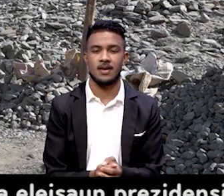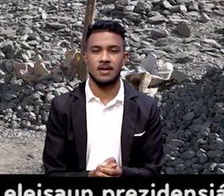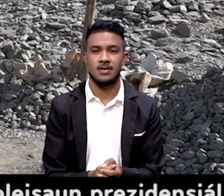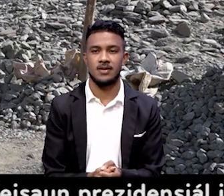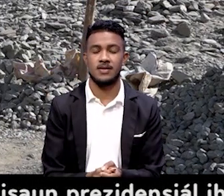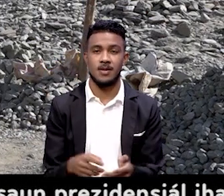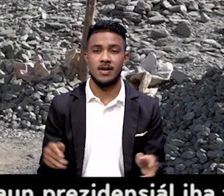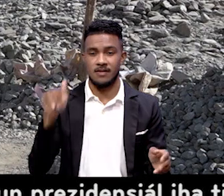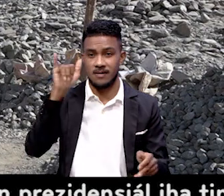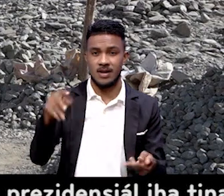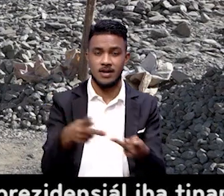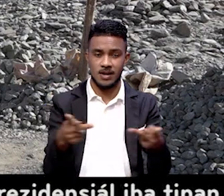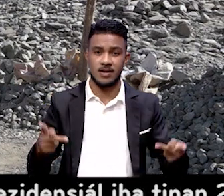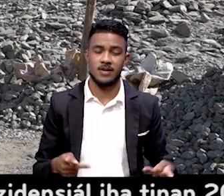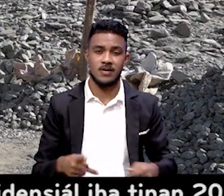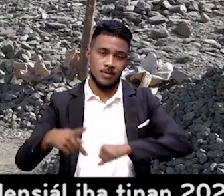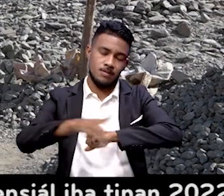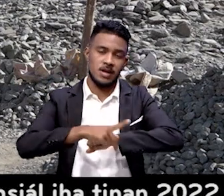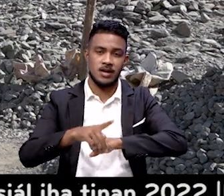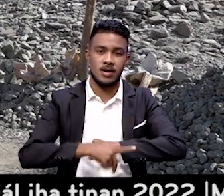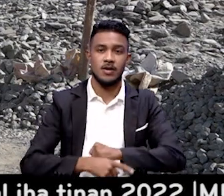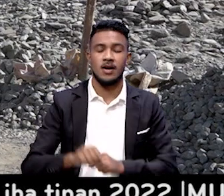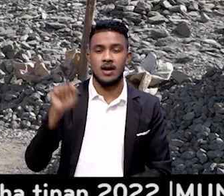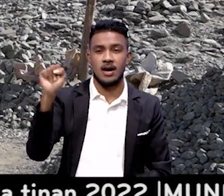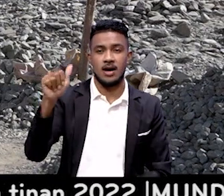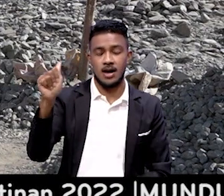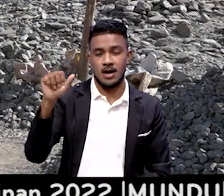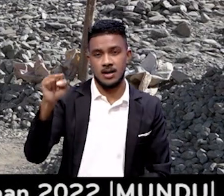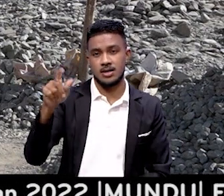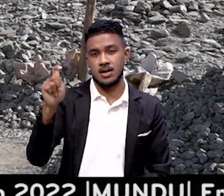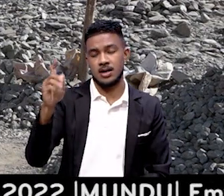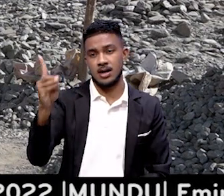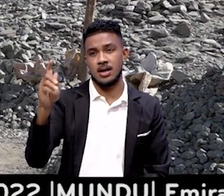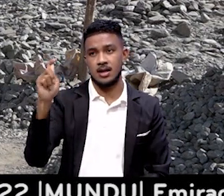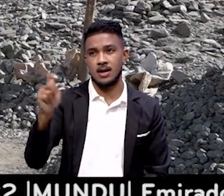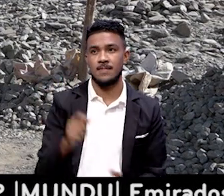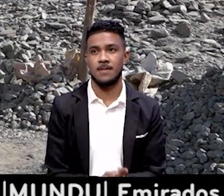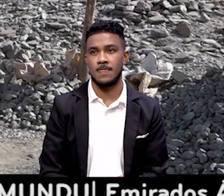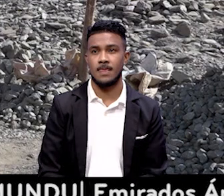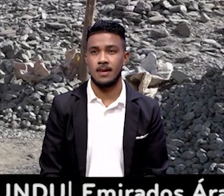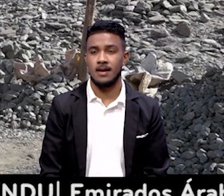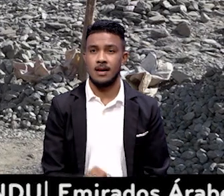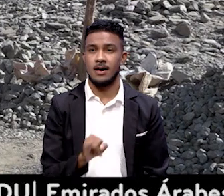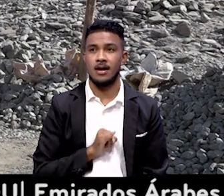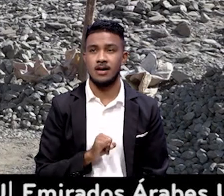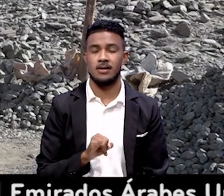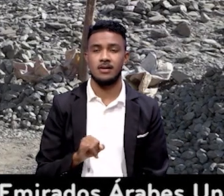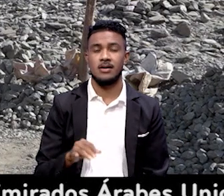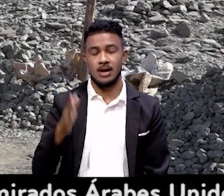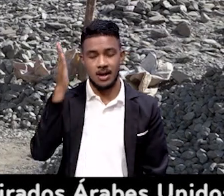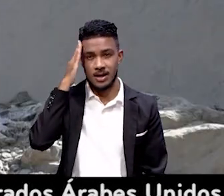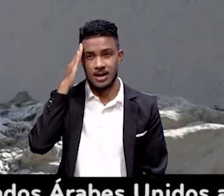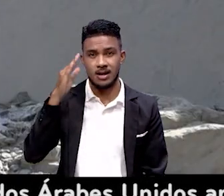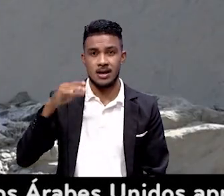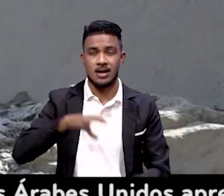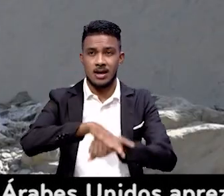CDB Partido SDT ini Fatim ini. Abu hati ini historia ka? I aku hati ini tiap nilai nak rai hani hani. Rai hani hani. Ah rai hani